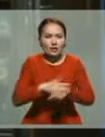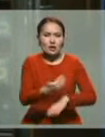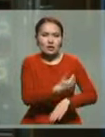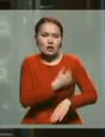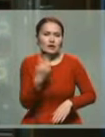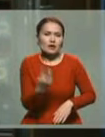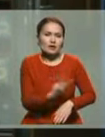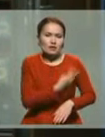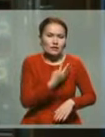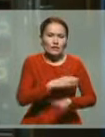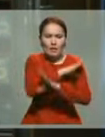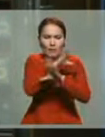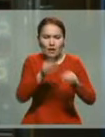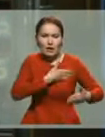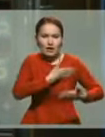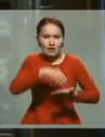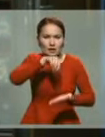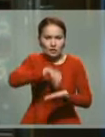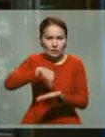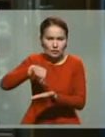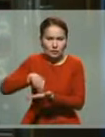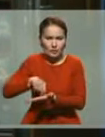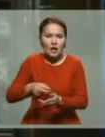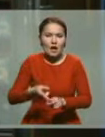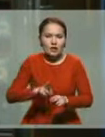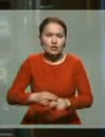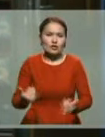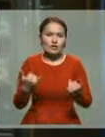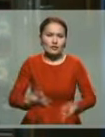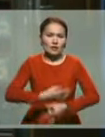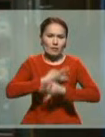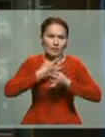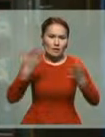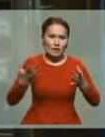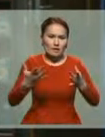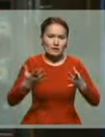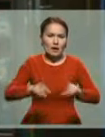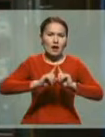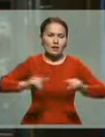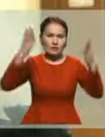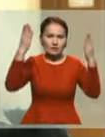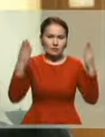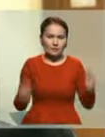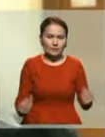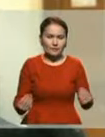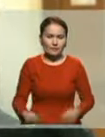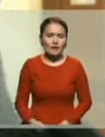бір қанаттанған бір нұрлы жарқын сайлау болды.